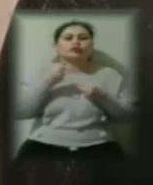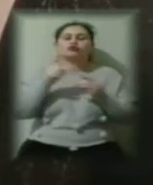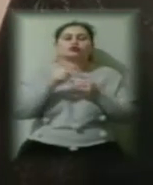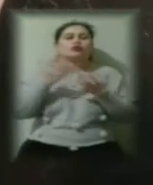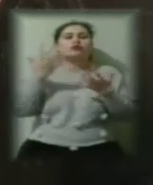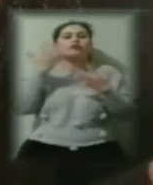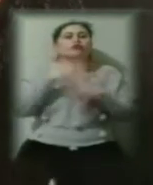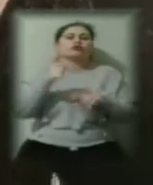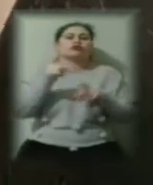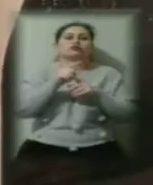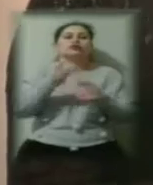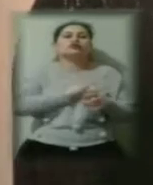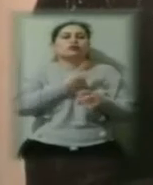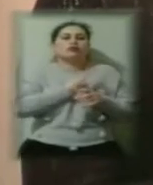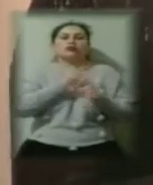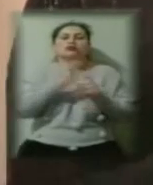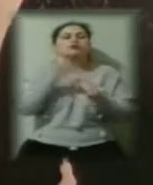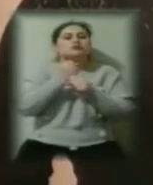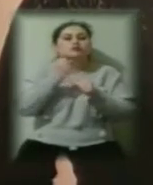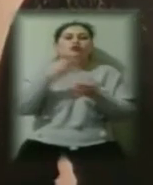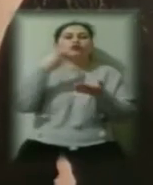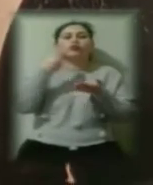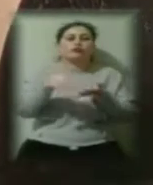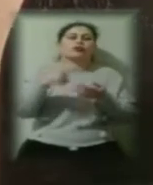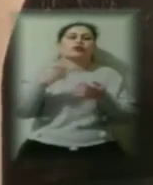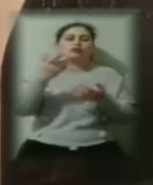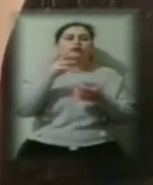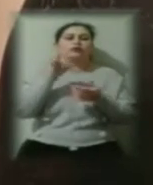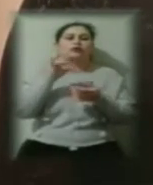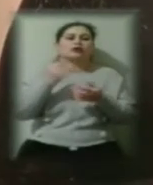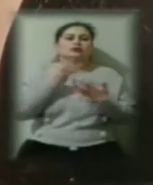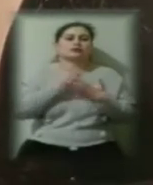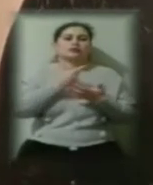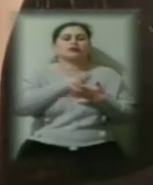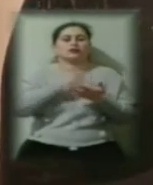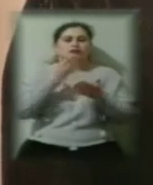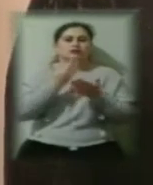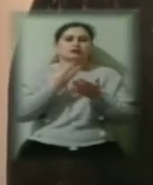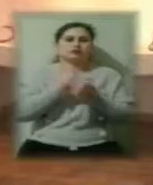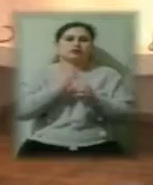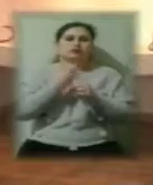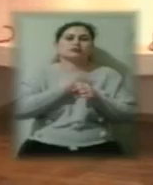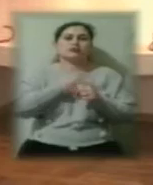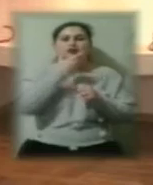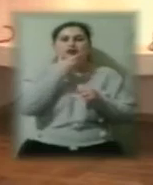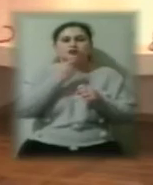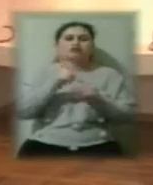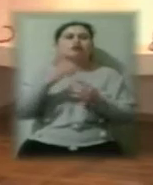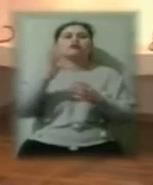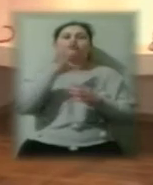бажання зробити, купити, прикрасити себе. Бо життя наше треба прикрашати. Такі